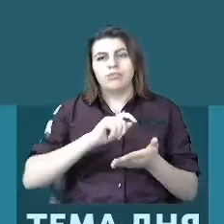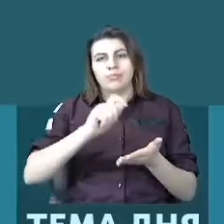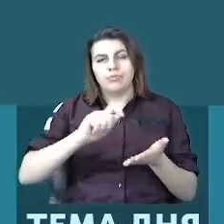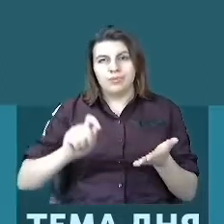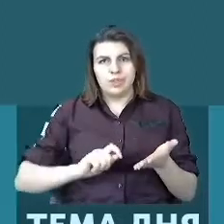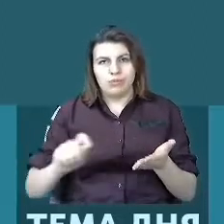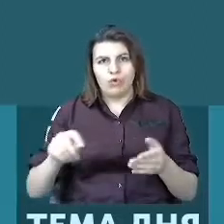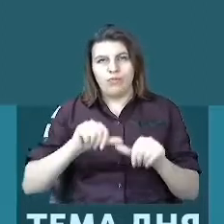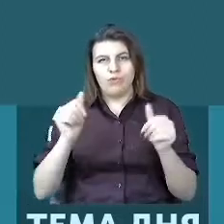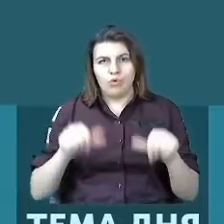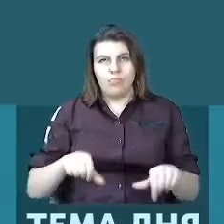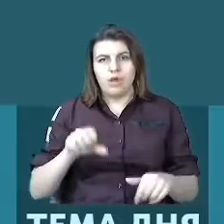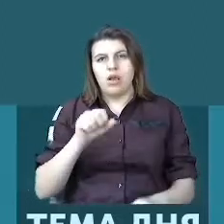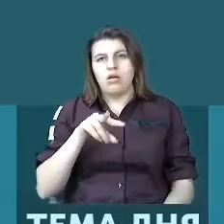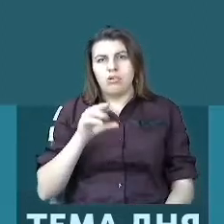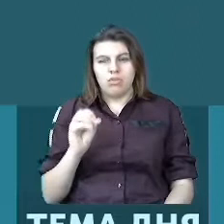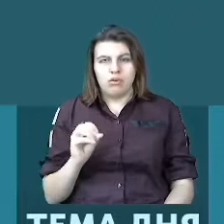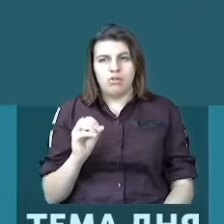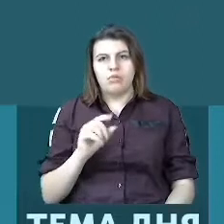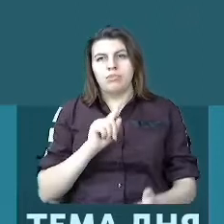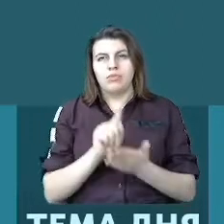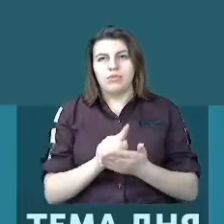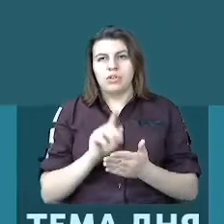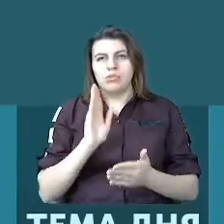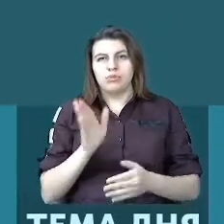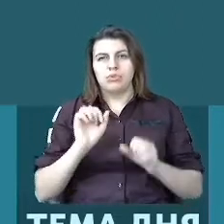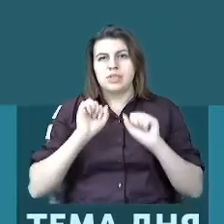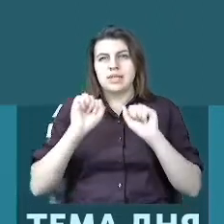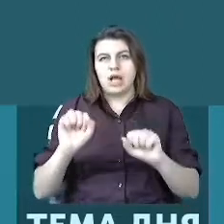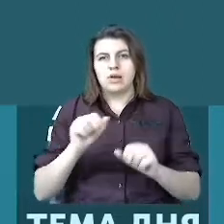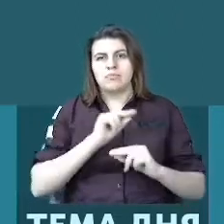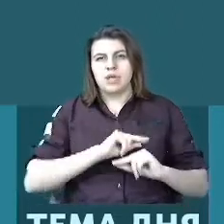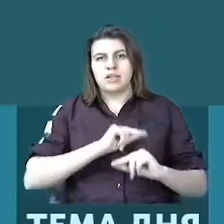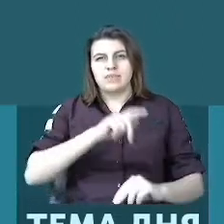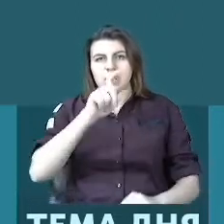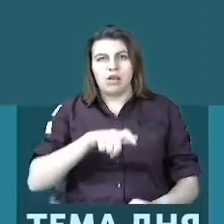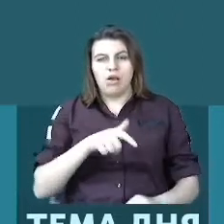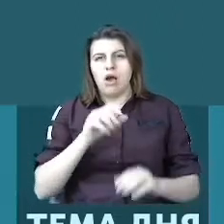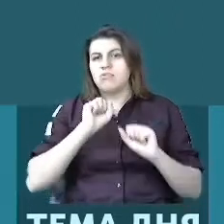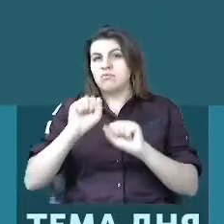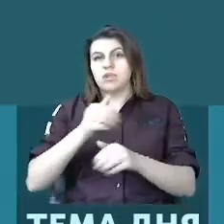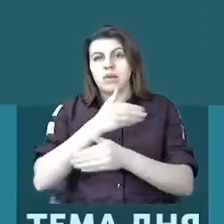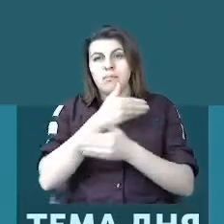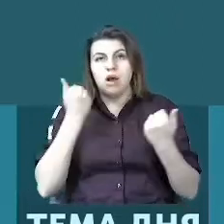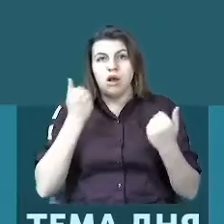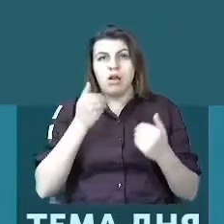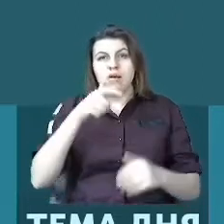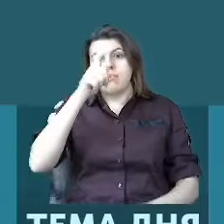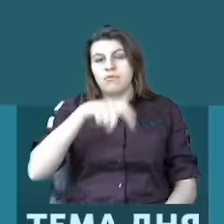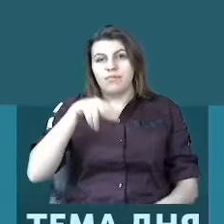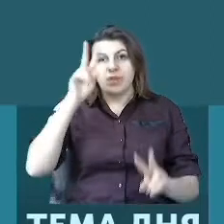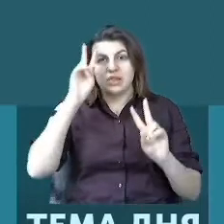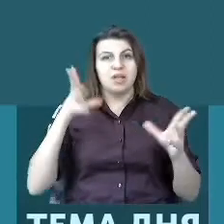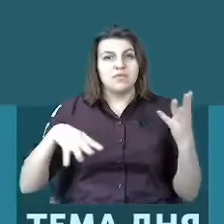але повинен бути захист працівника, а його нема. Він не знає всіх прав по скороченню,